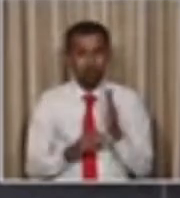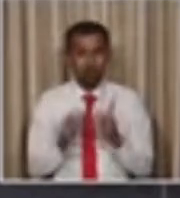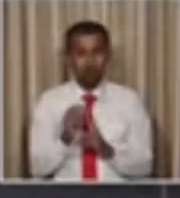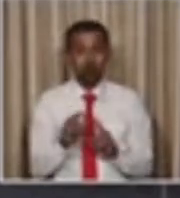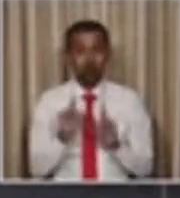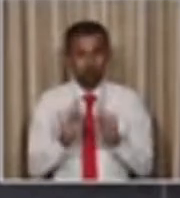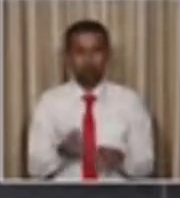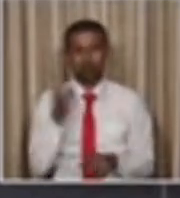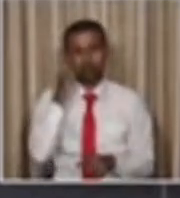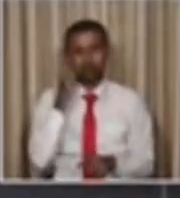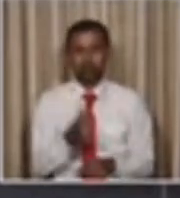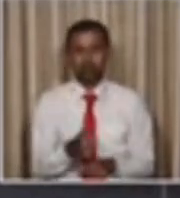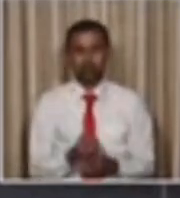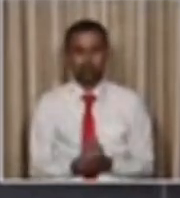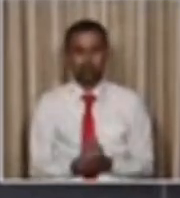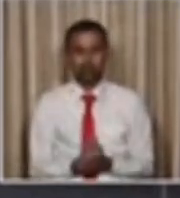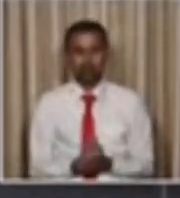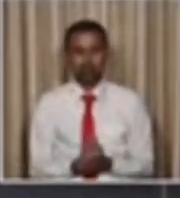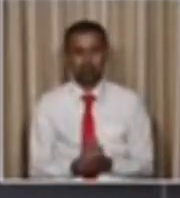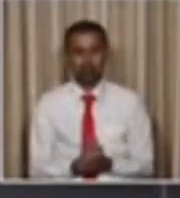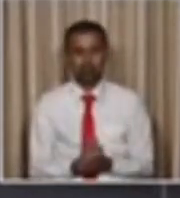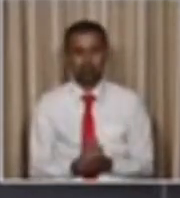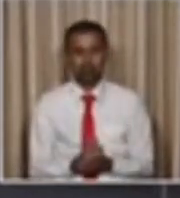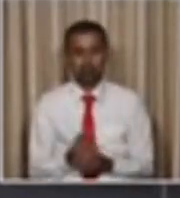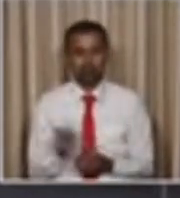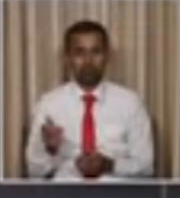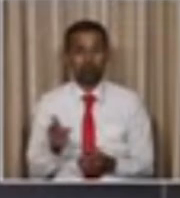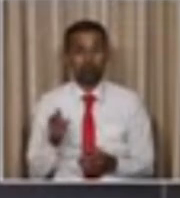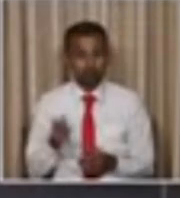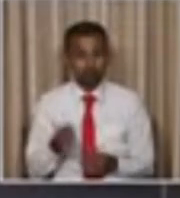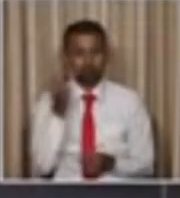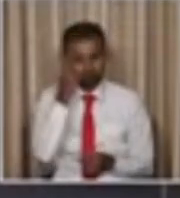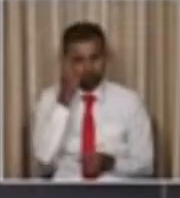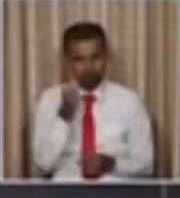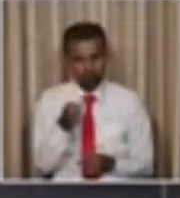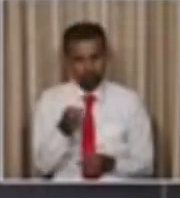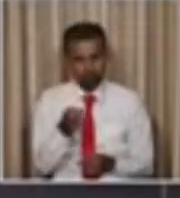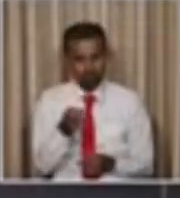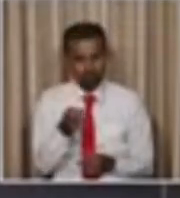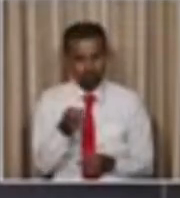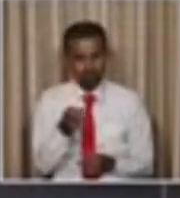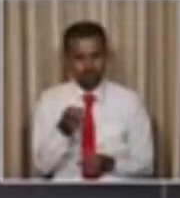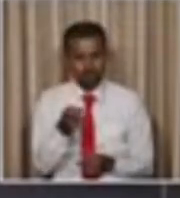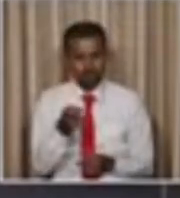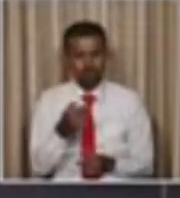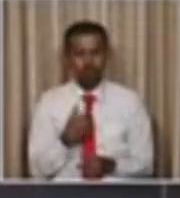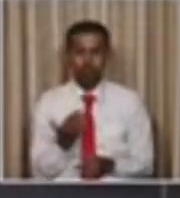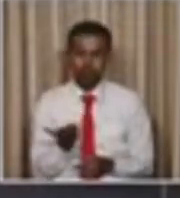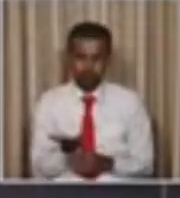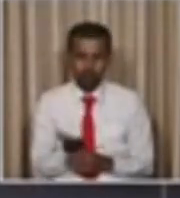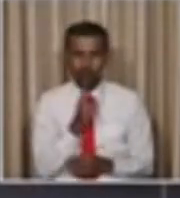එහෙමත් හිතනවා නම් හොඳයි ඒකත් හොඳයි ඒකත් මතක තියාගන්න ඔබතුමා ඉතින් මම ඉල්ලා සිටිනවා